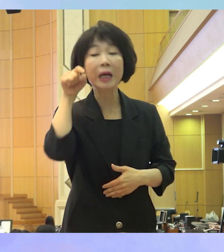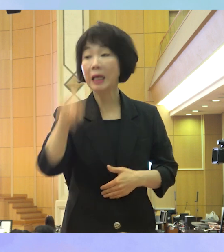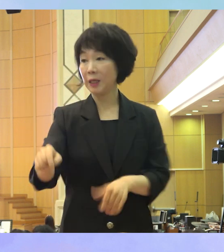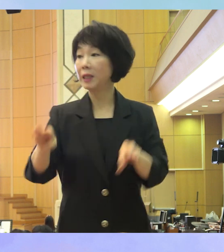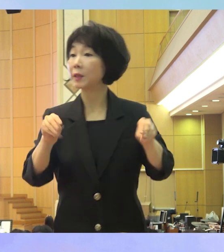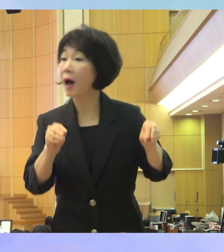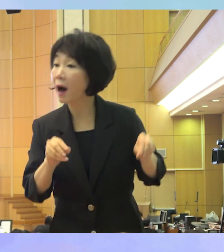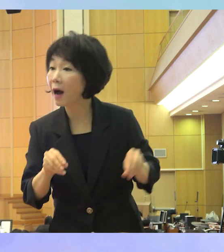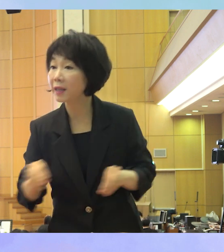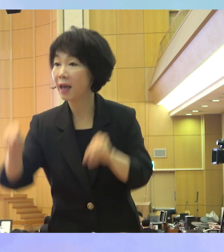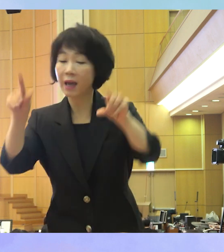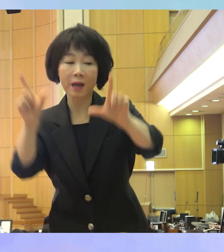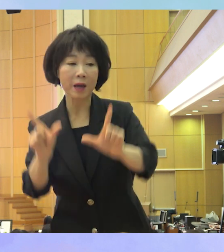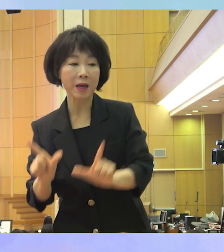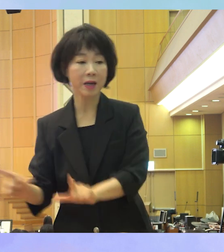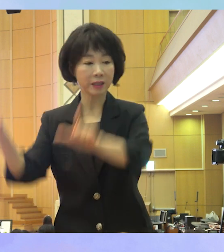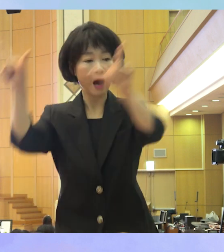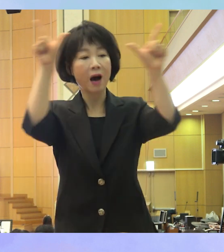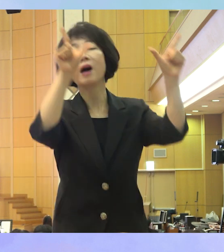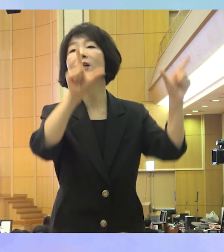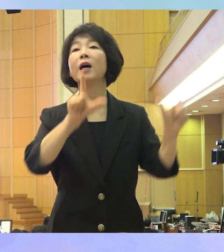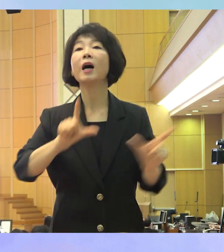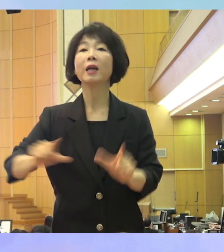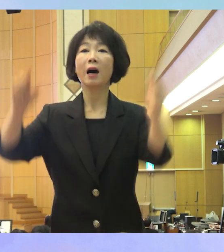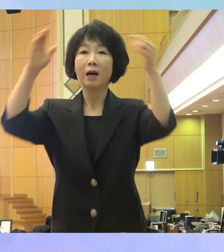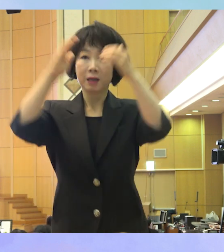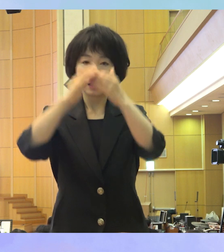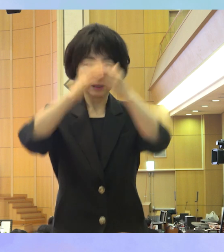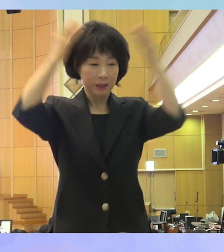행복인데 이 땅에